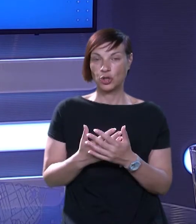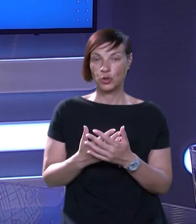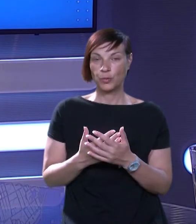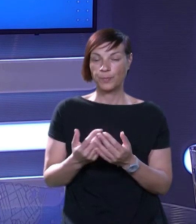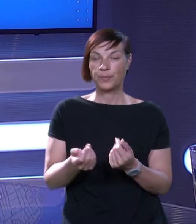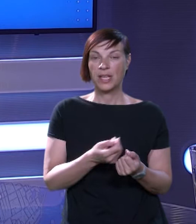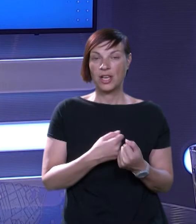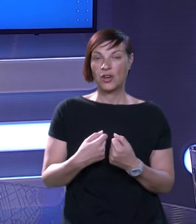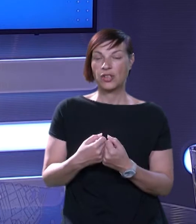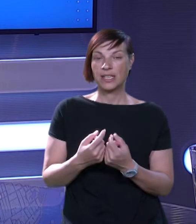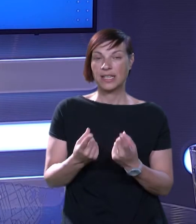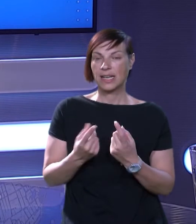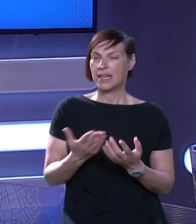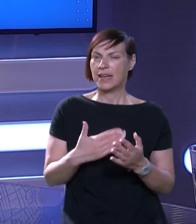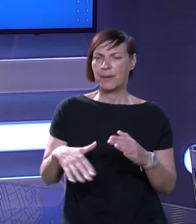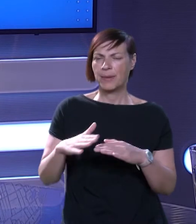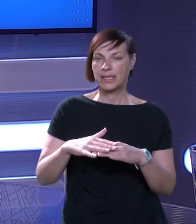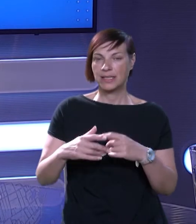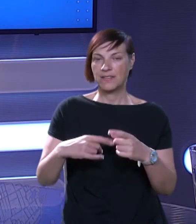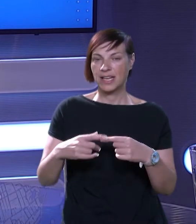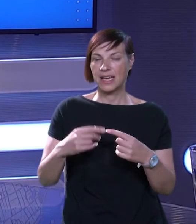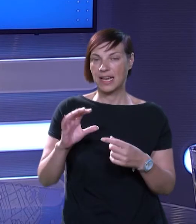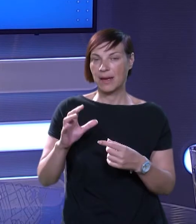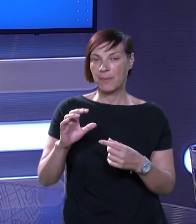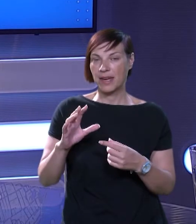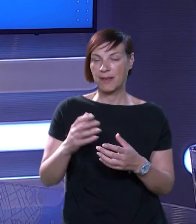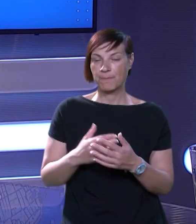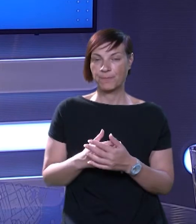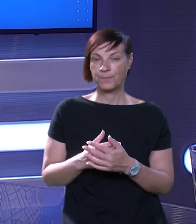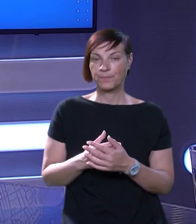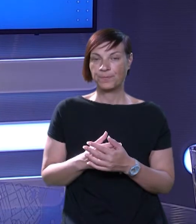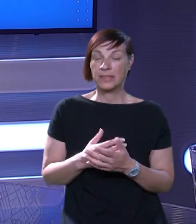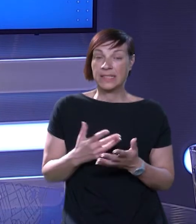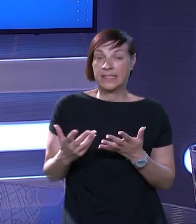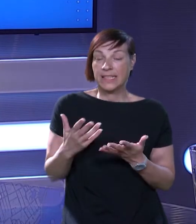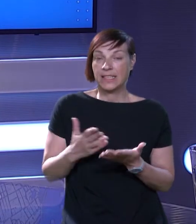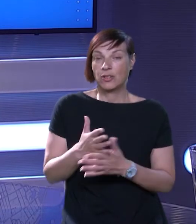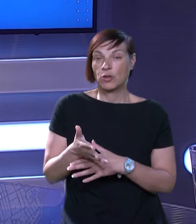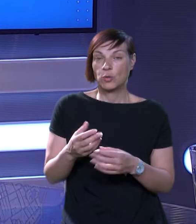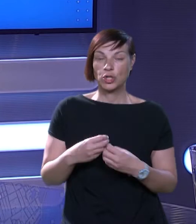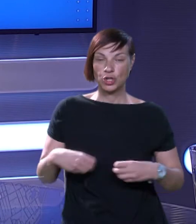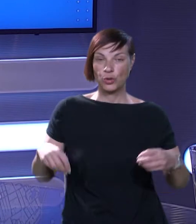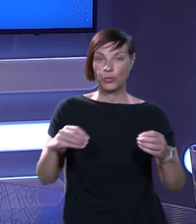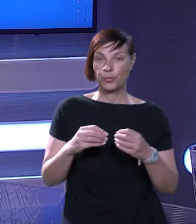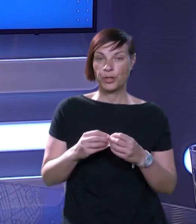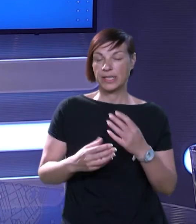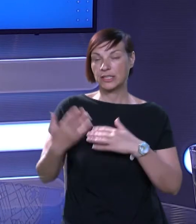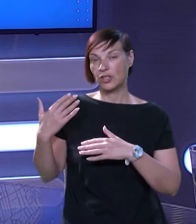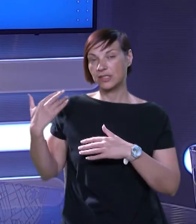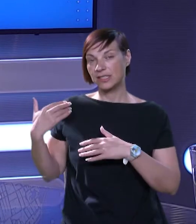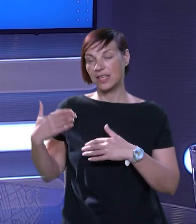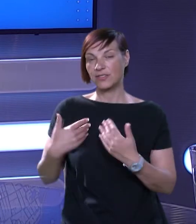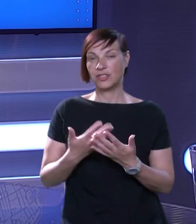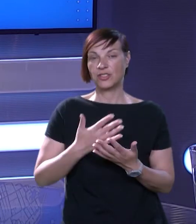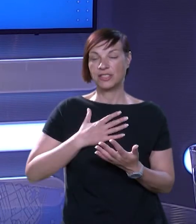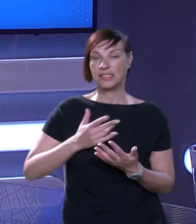vrlo organizirane, ali nenametljive kamere. Tako da nekako je ušao u projekt odavno